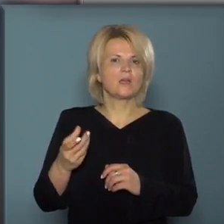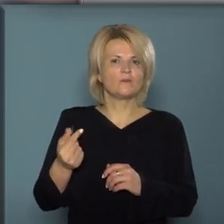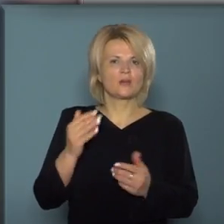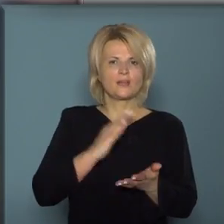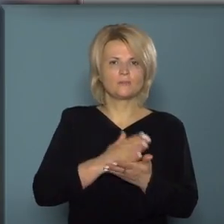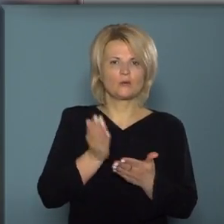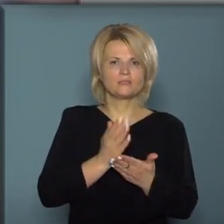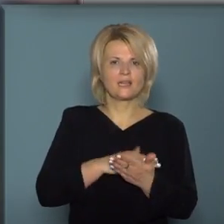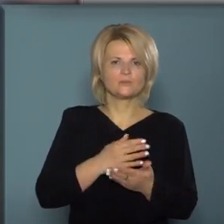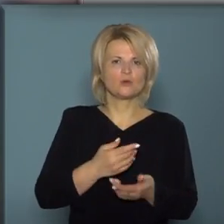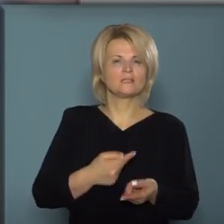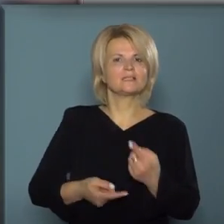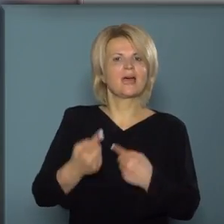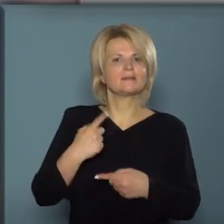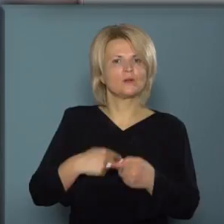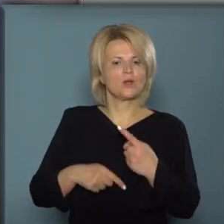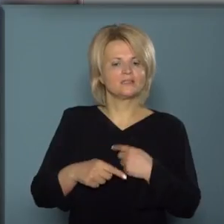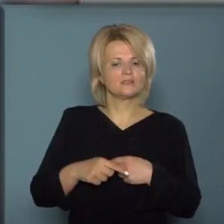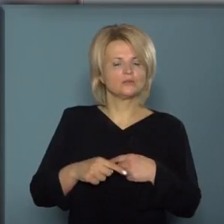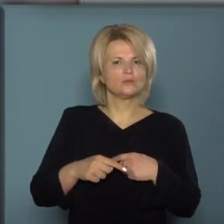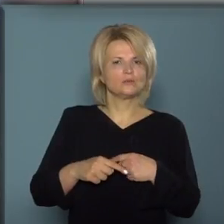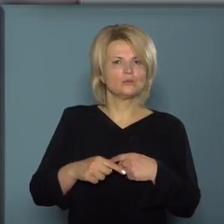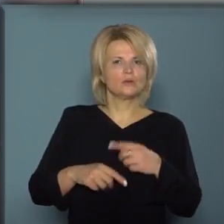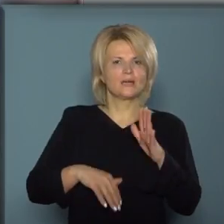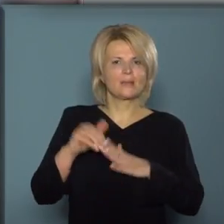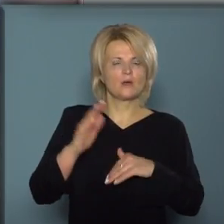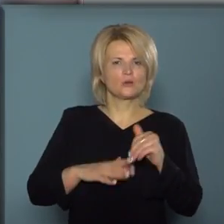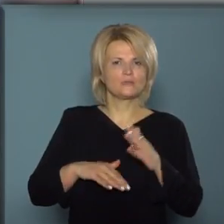származó, illetve pontosabban az iparüzési